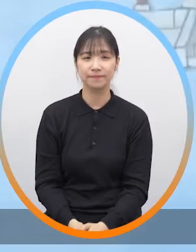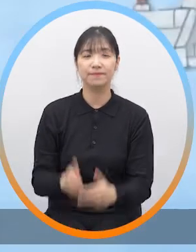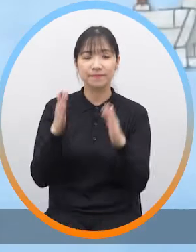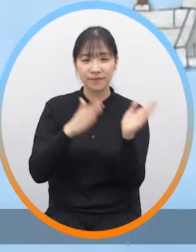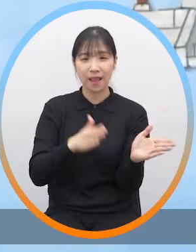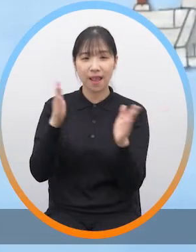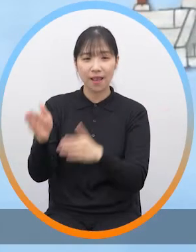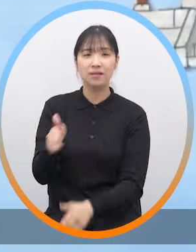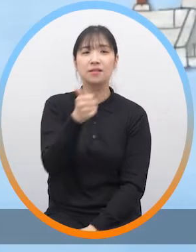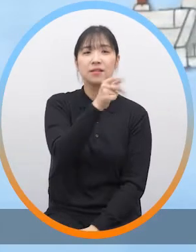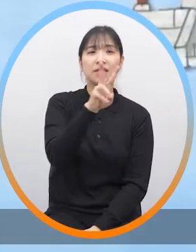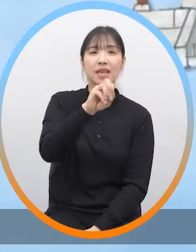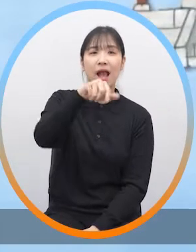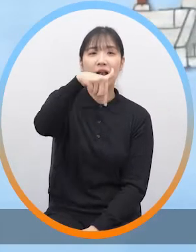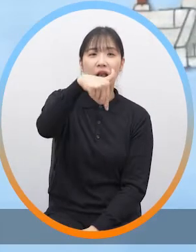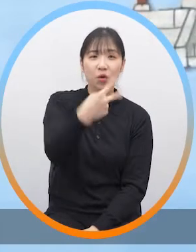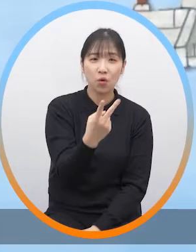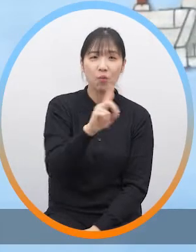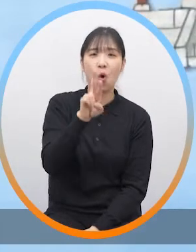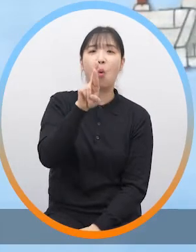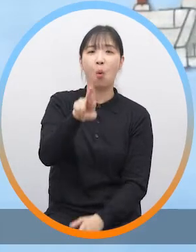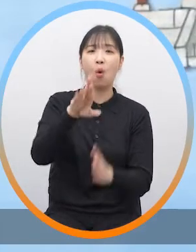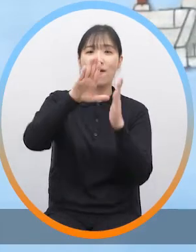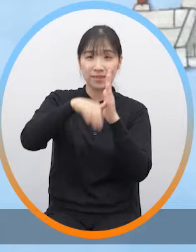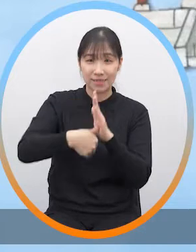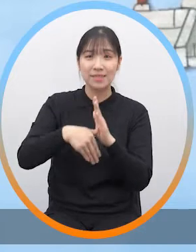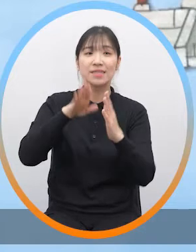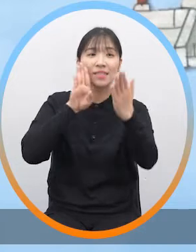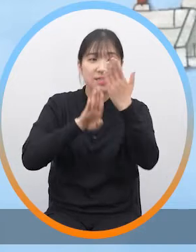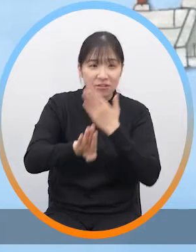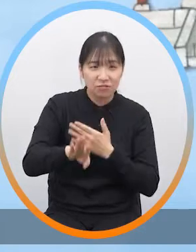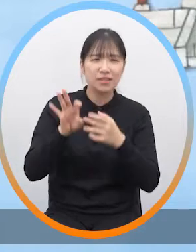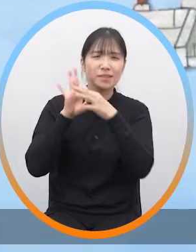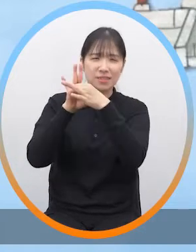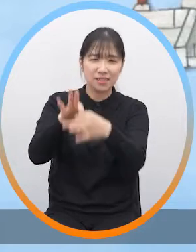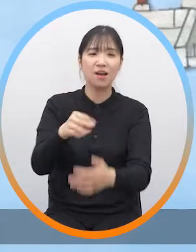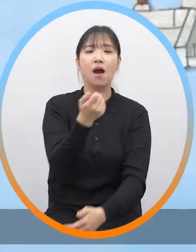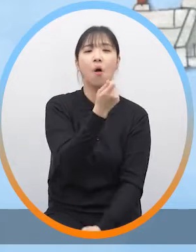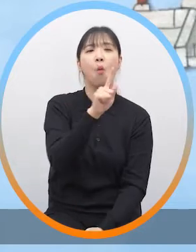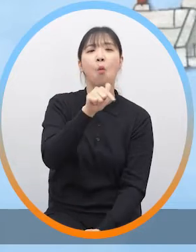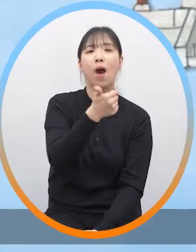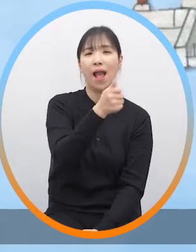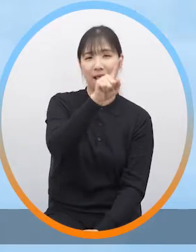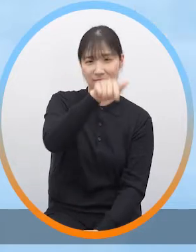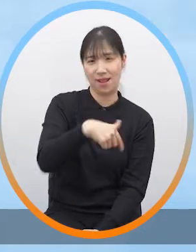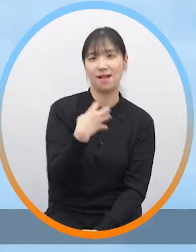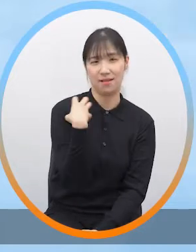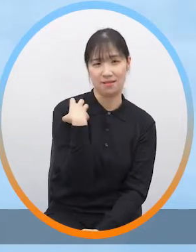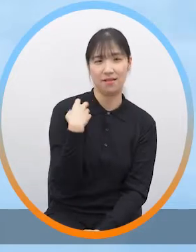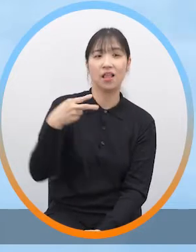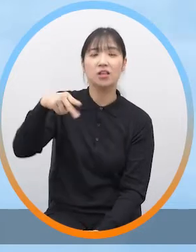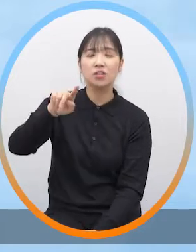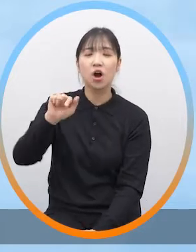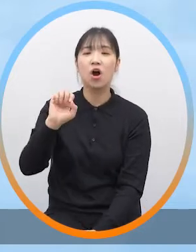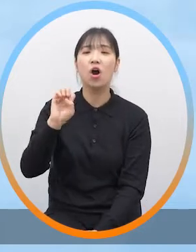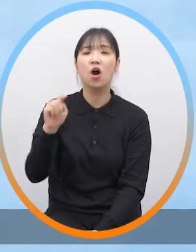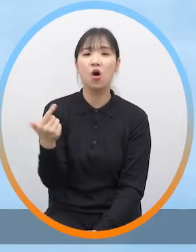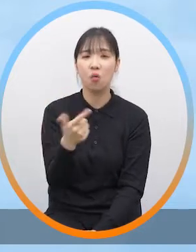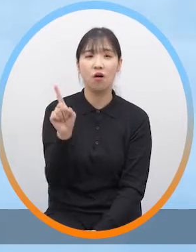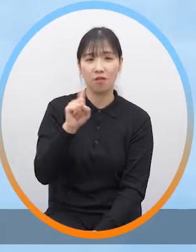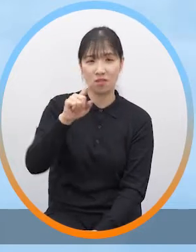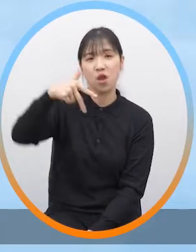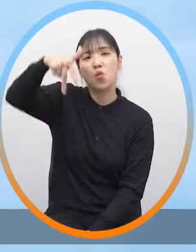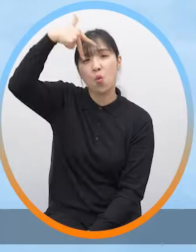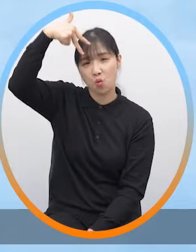다음에 향교는 고려시대 이래로 지속적으로 관학의 위치를 차지했고요. 서원은